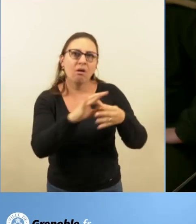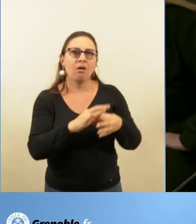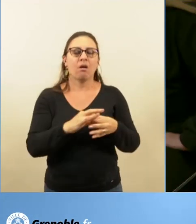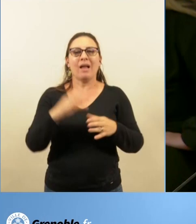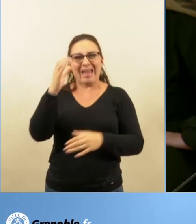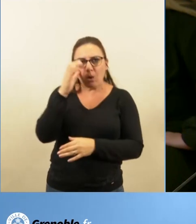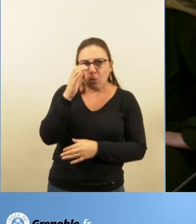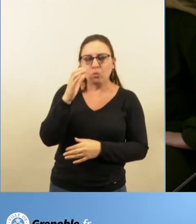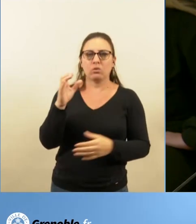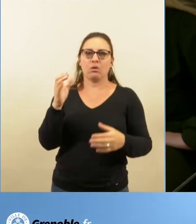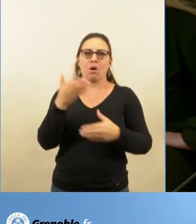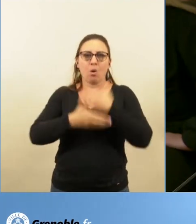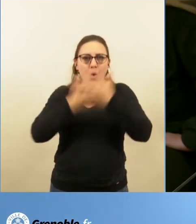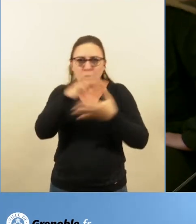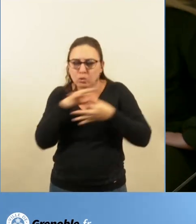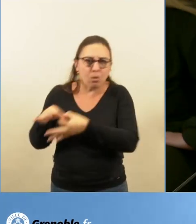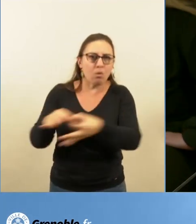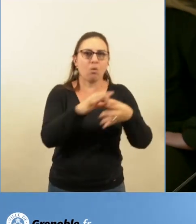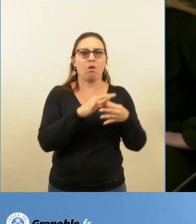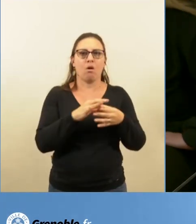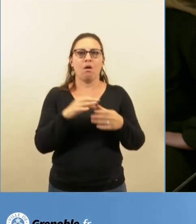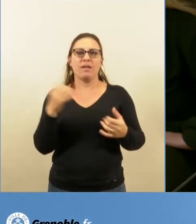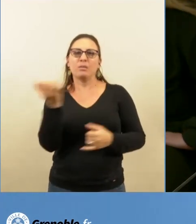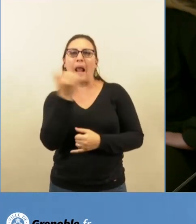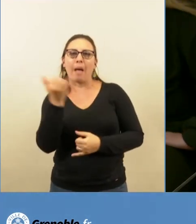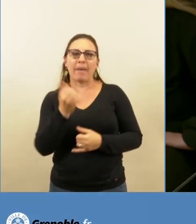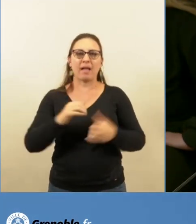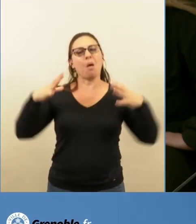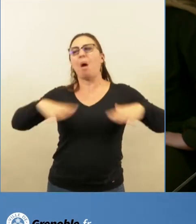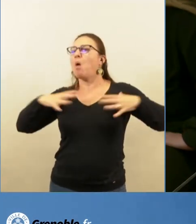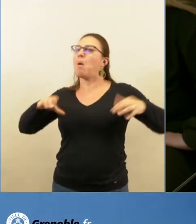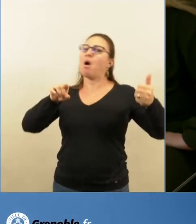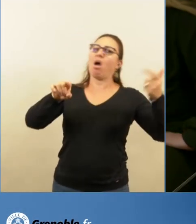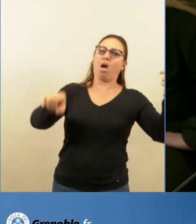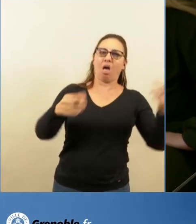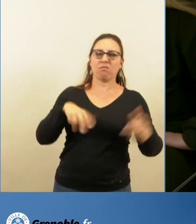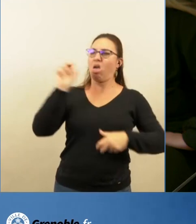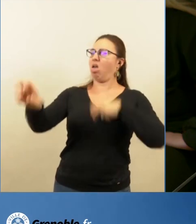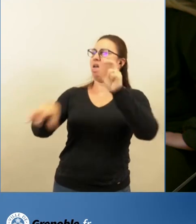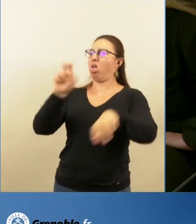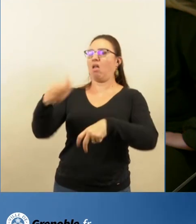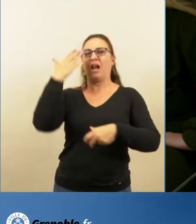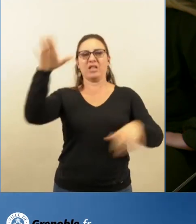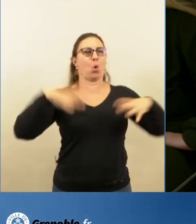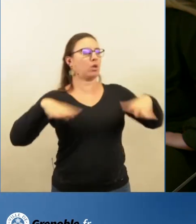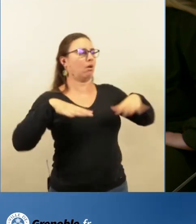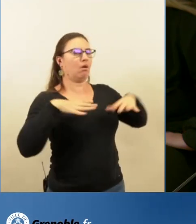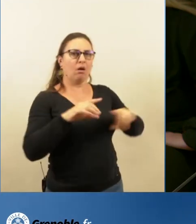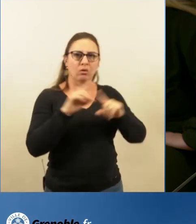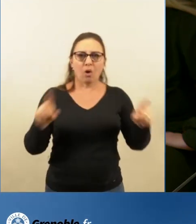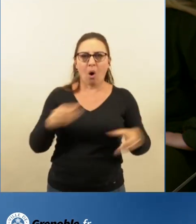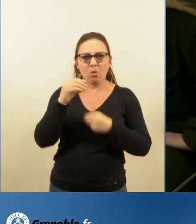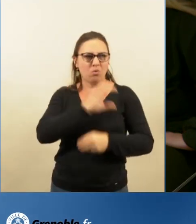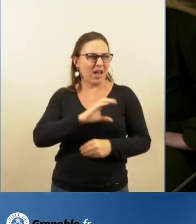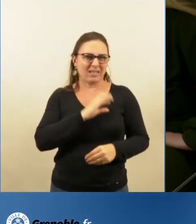dont nous avons besoin et non pas de se cacher derrière son doigt de fuir ses responsabilités de les reporter sur les autres ni de vouloir laver plus blanc que